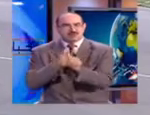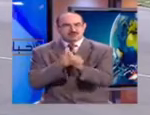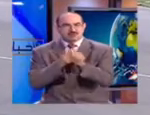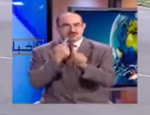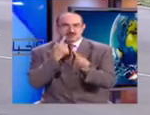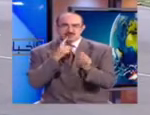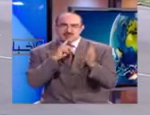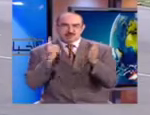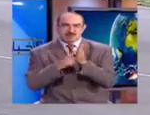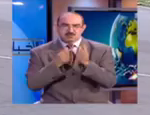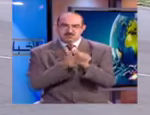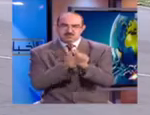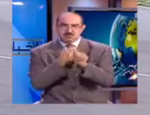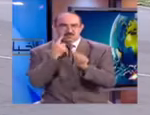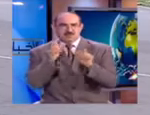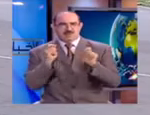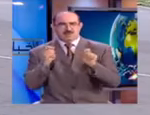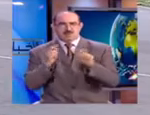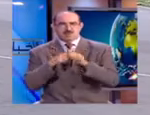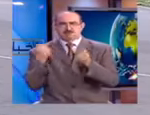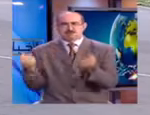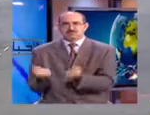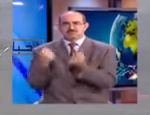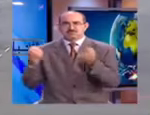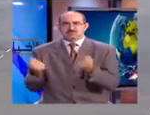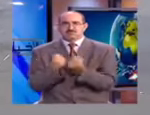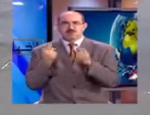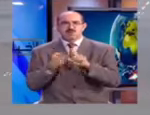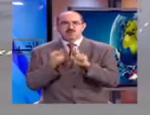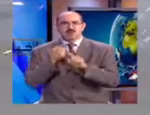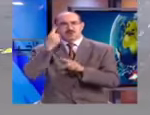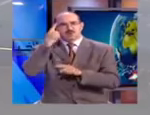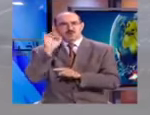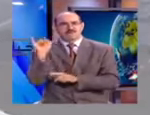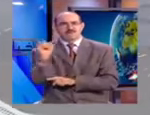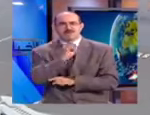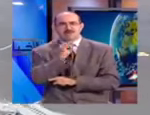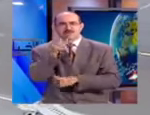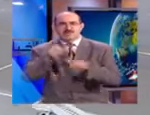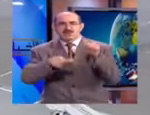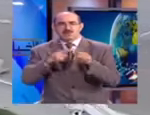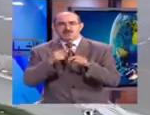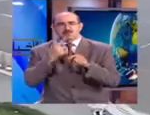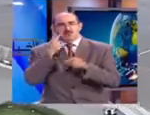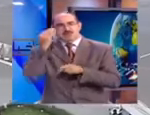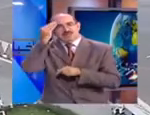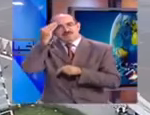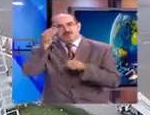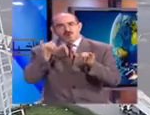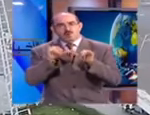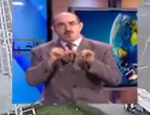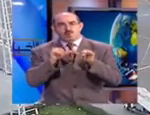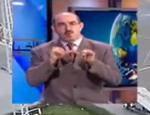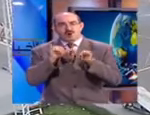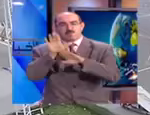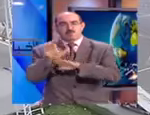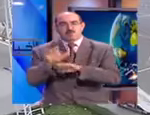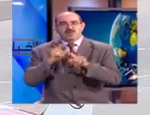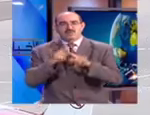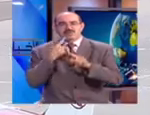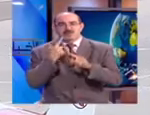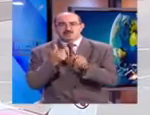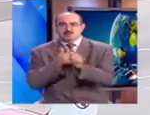القرار بمضاعفة الحملات الإعلامية الموجهة للمستعملين حول التدابير الوقائية والحماية الواردة